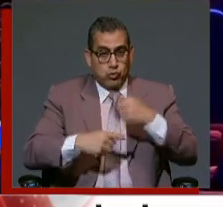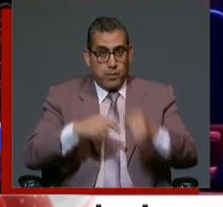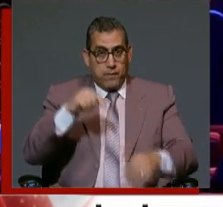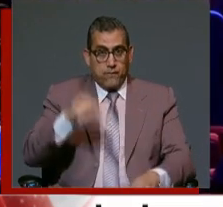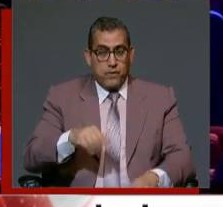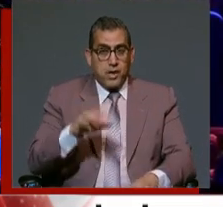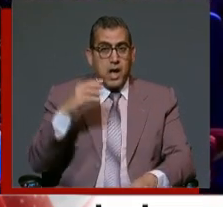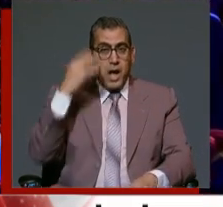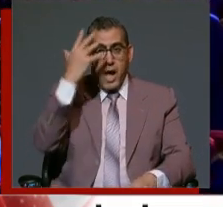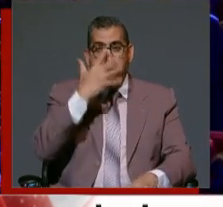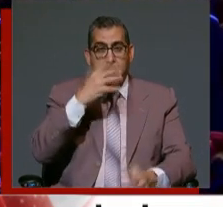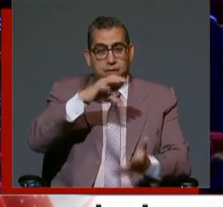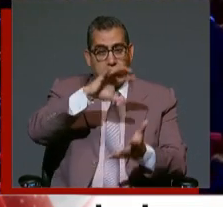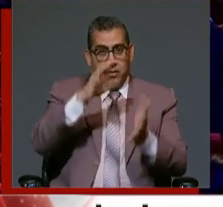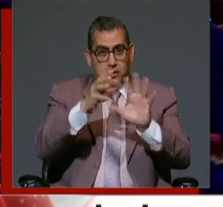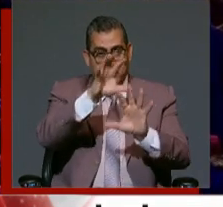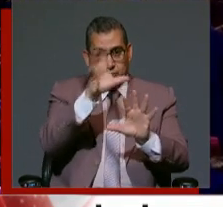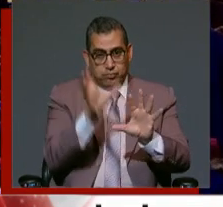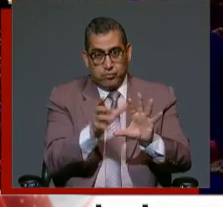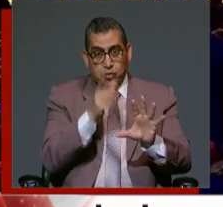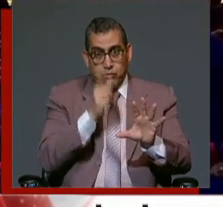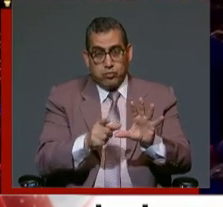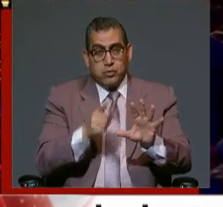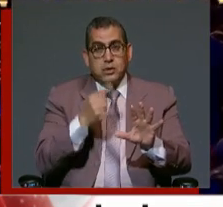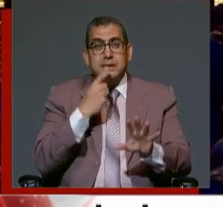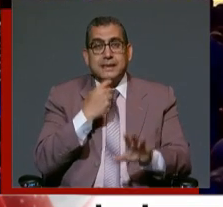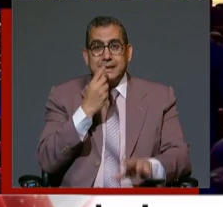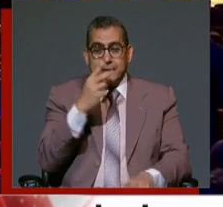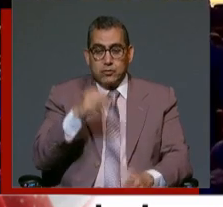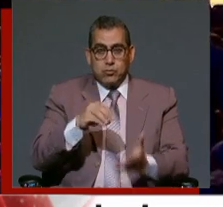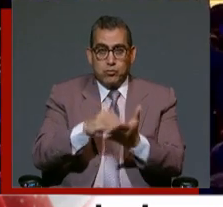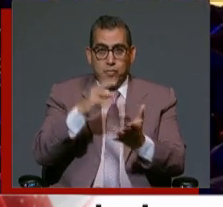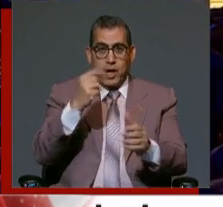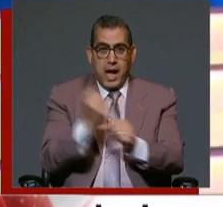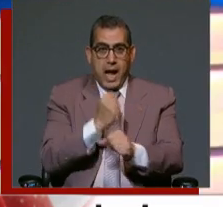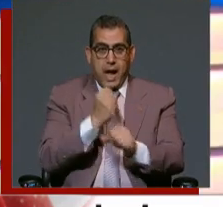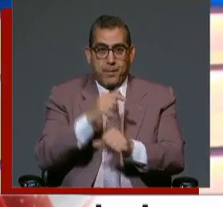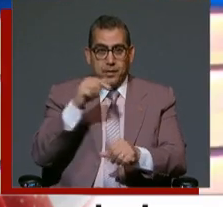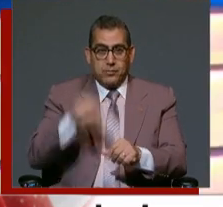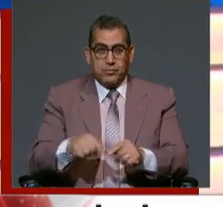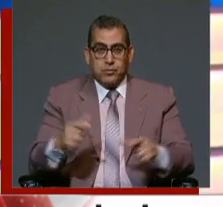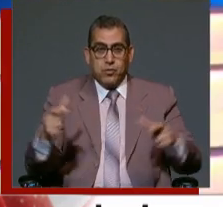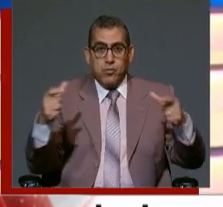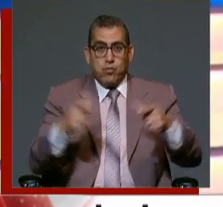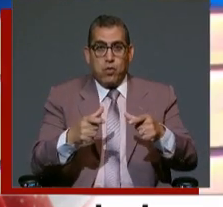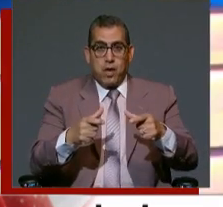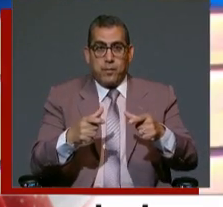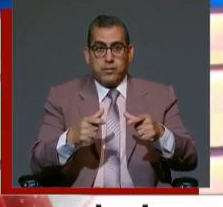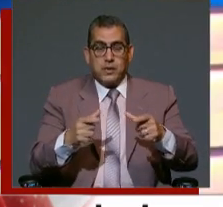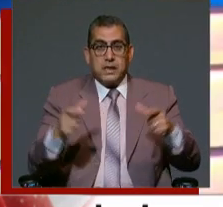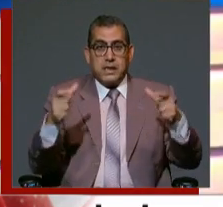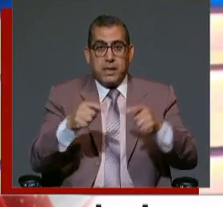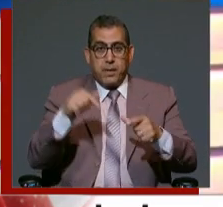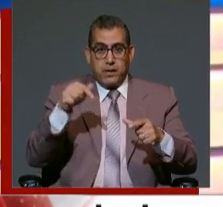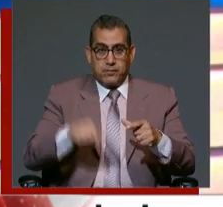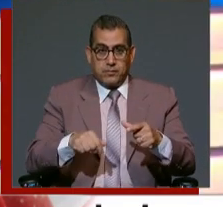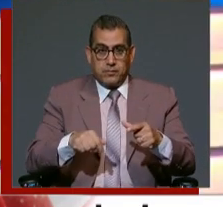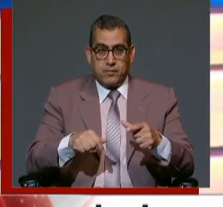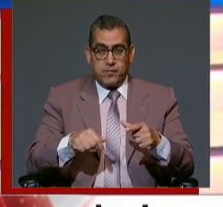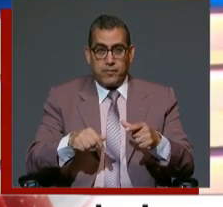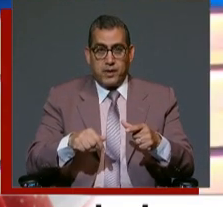القارة الإفريقية. إذن بعد قليل تنطلق أعمال هذا الاجتماع،